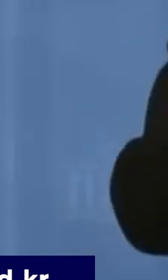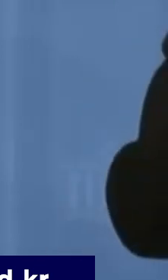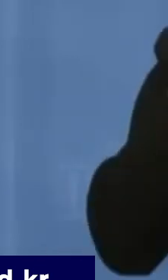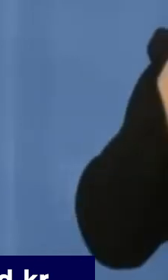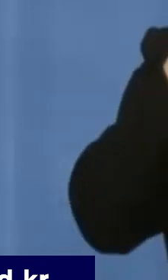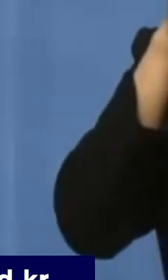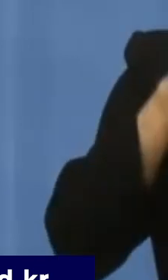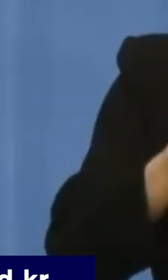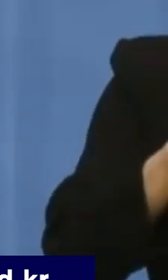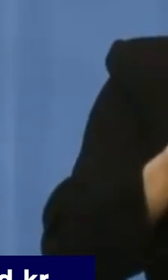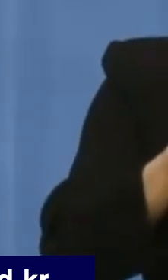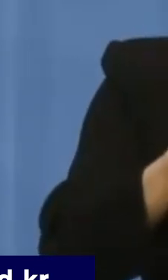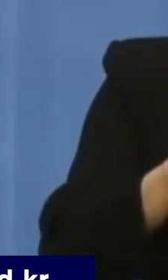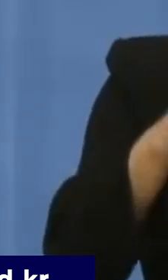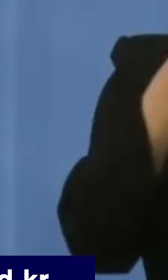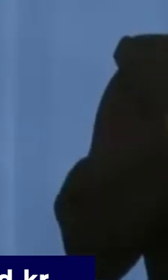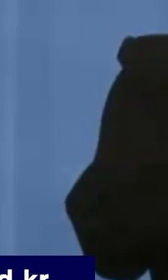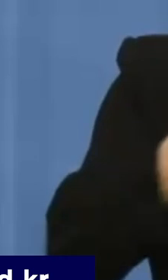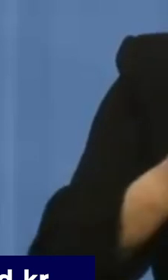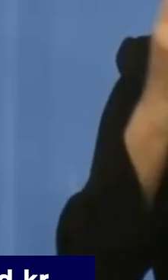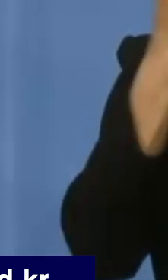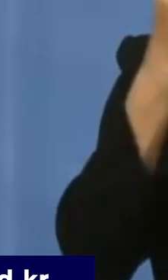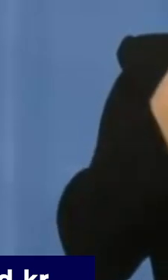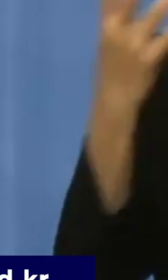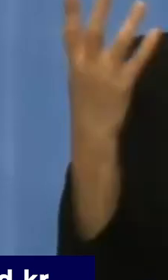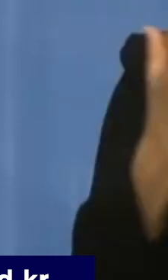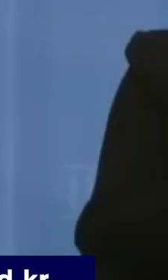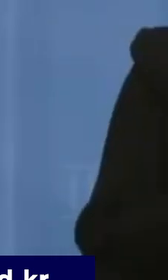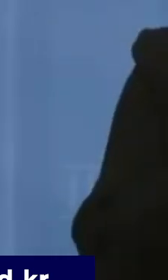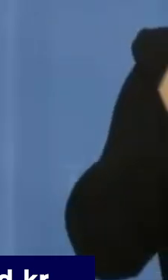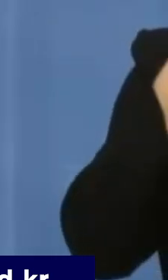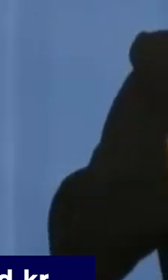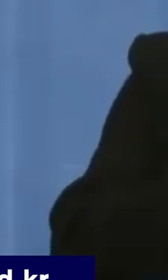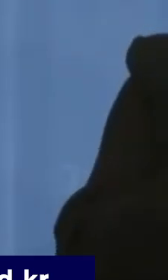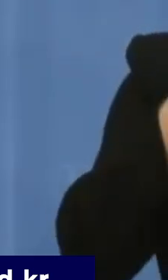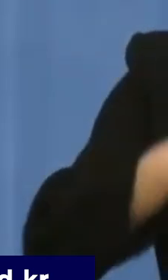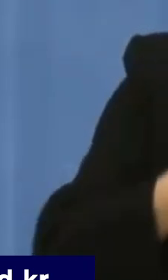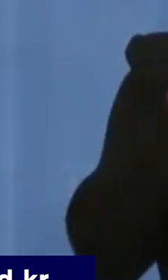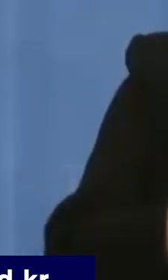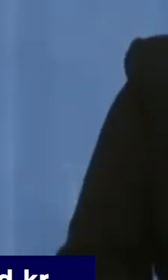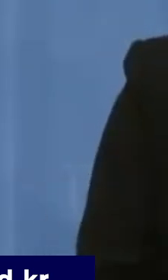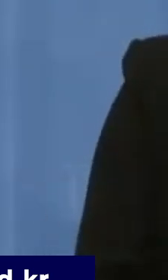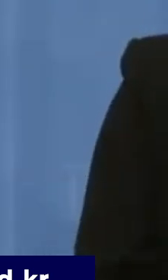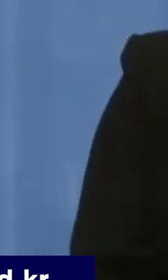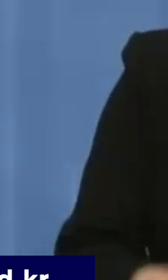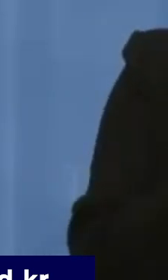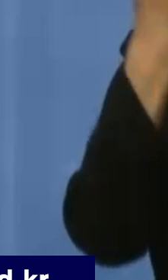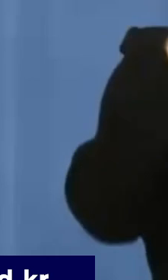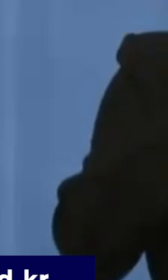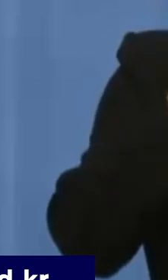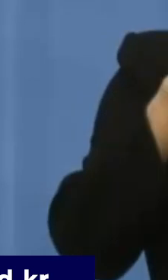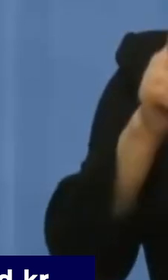이루어지지 못한 의혹까지 폭넓게 수사하여 그 뿌리를 발본색원하여야 합니다. 특검